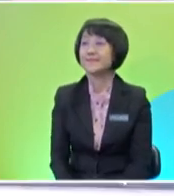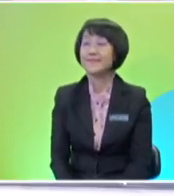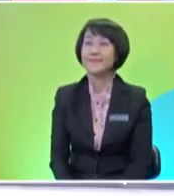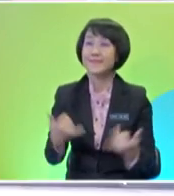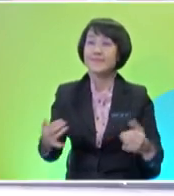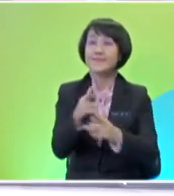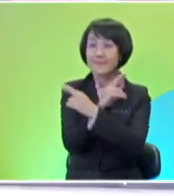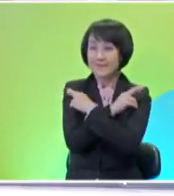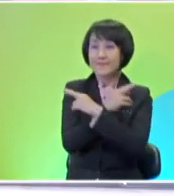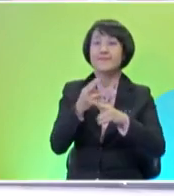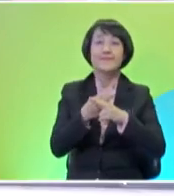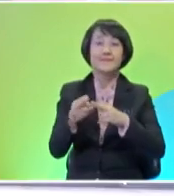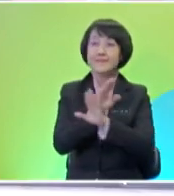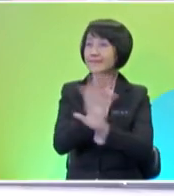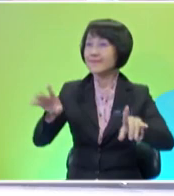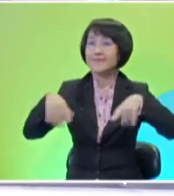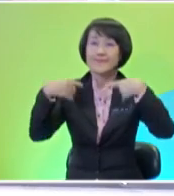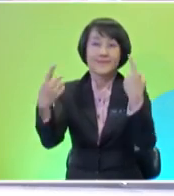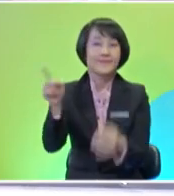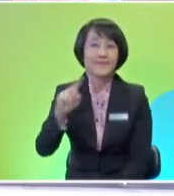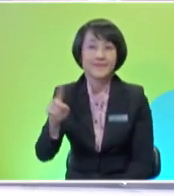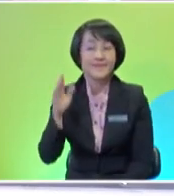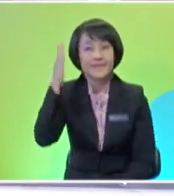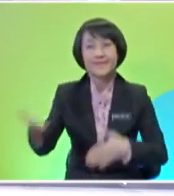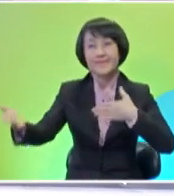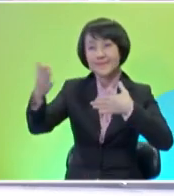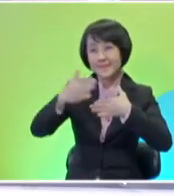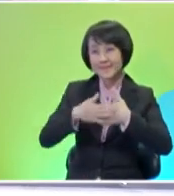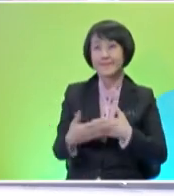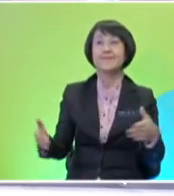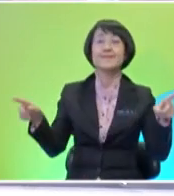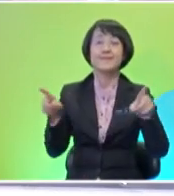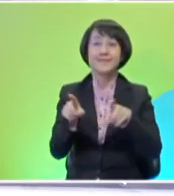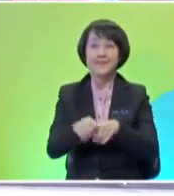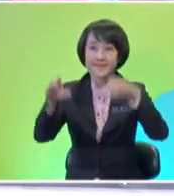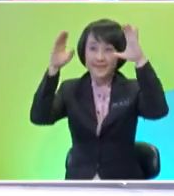sebentar tapi jangan kemana-mana kita kembali lagi bersama ceguvice